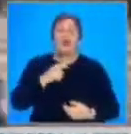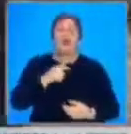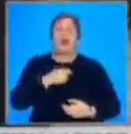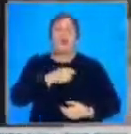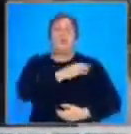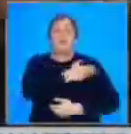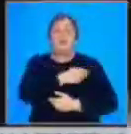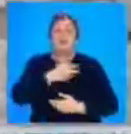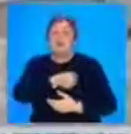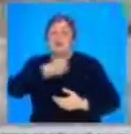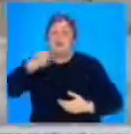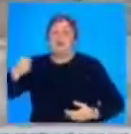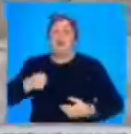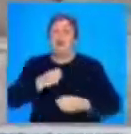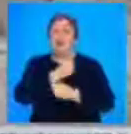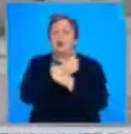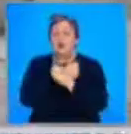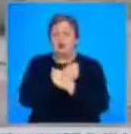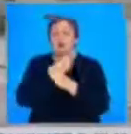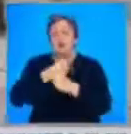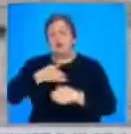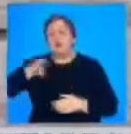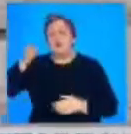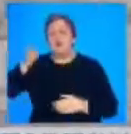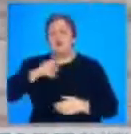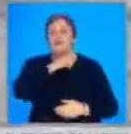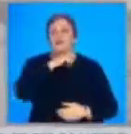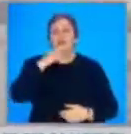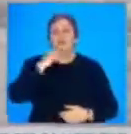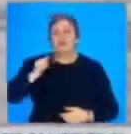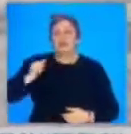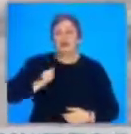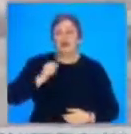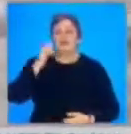беше изведен от ареста, за да бъде отведен с полицейска охрана